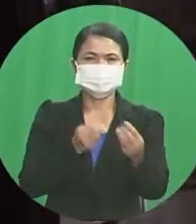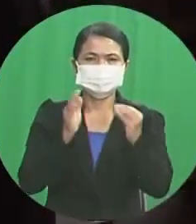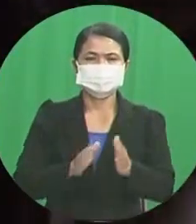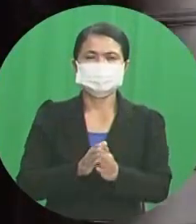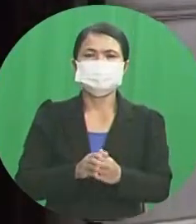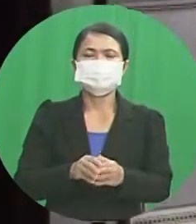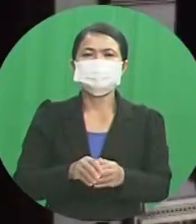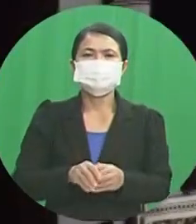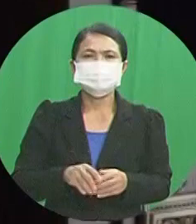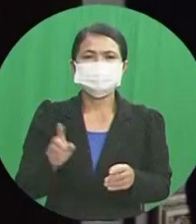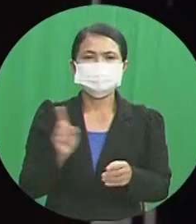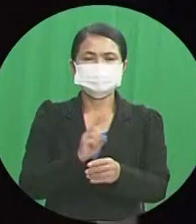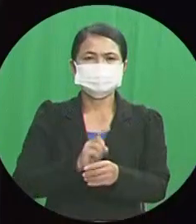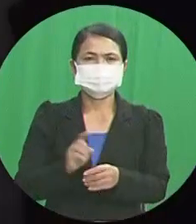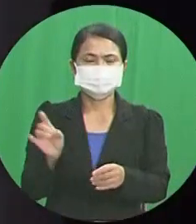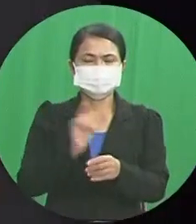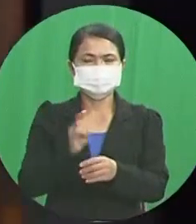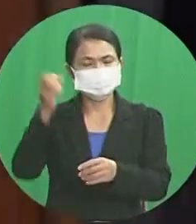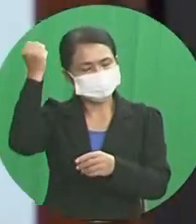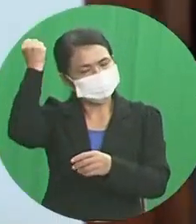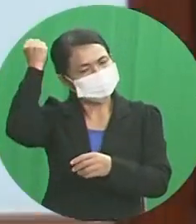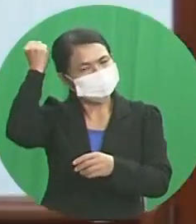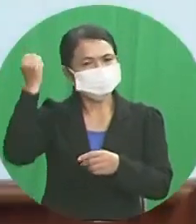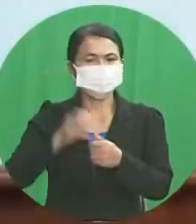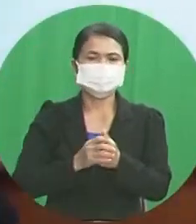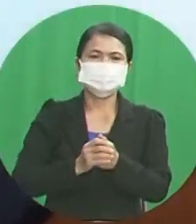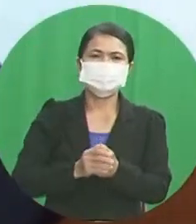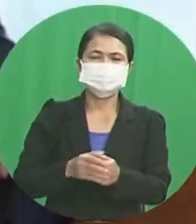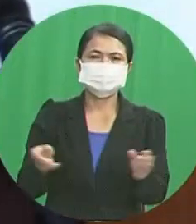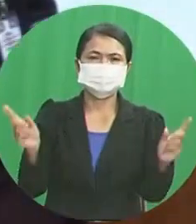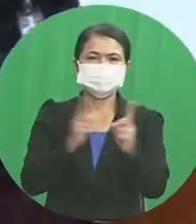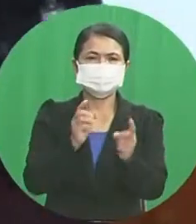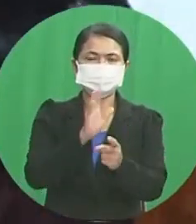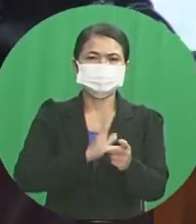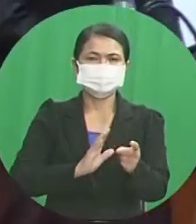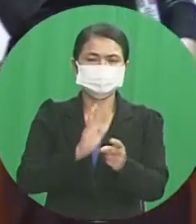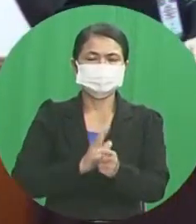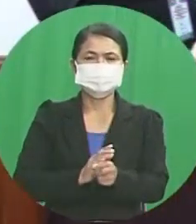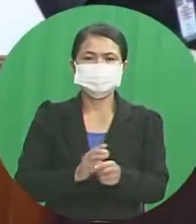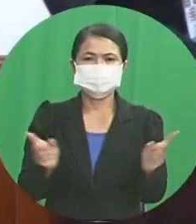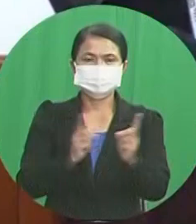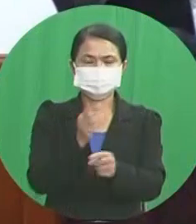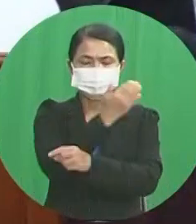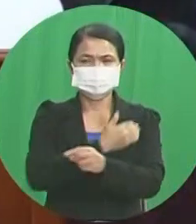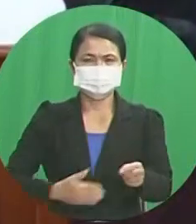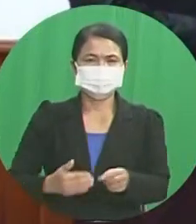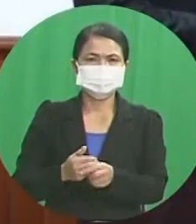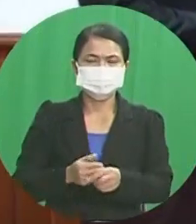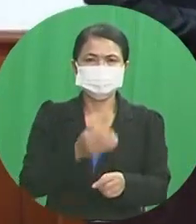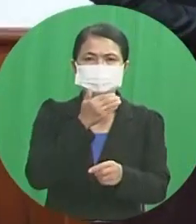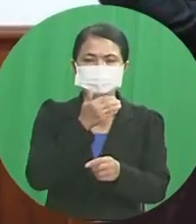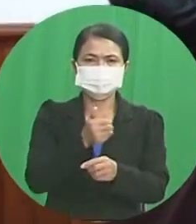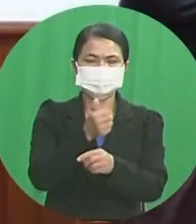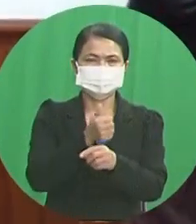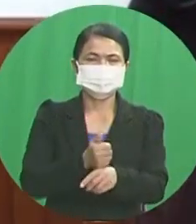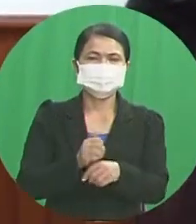ន្ត្រីនៃសាធារណរដ្ឋប្រជាធិបតេយ្យប្រជាមានិតឡាវបានចូលជួបសម្ដែងការគួរសមជាមួយសម្ដេចអគ្គមហាពញាចក្រី